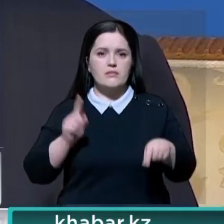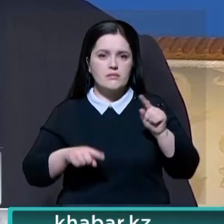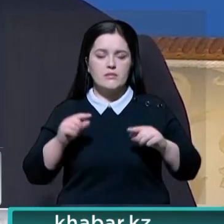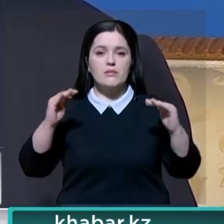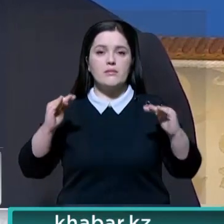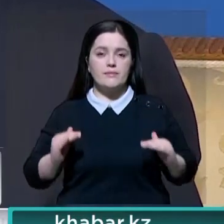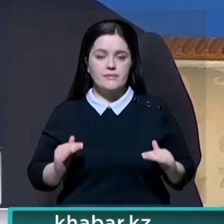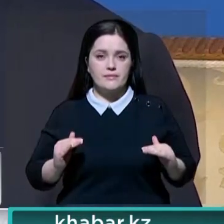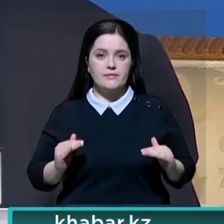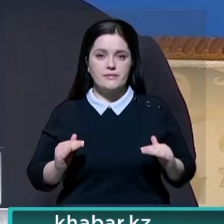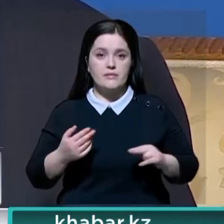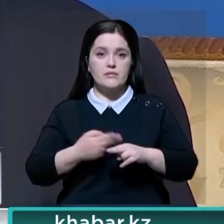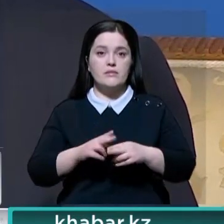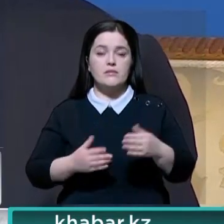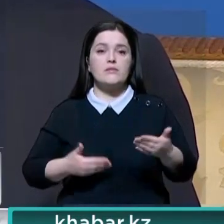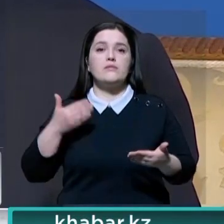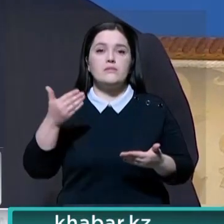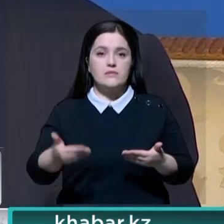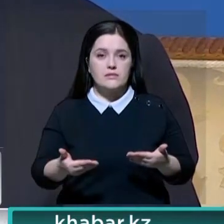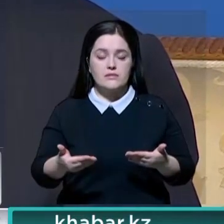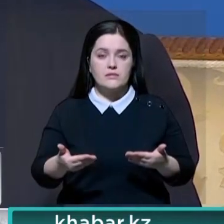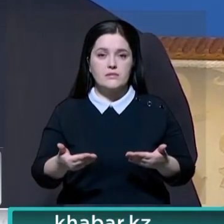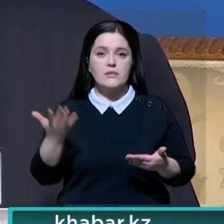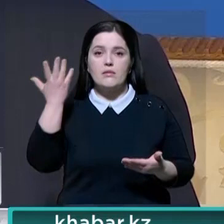понижается. Так вот, это тот шаг, когда